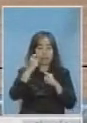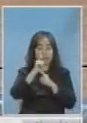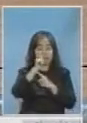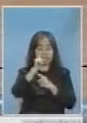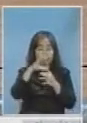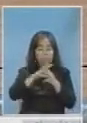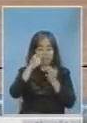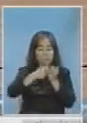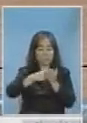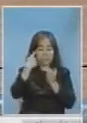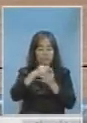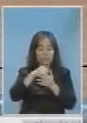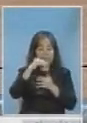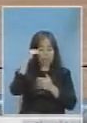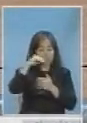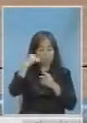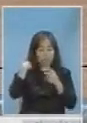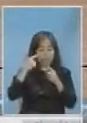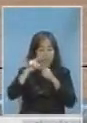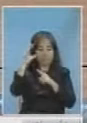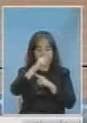าการใช้งบรับ